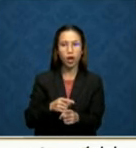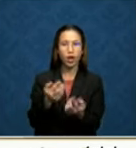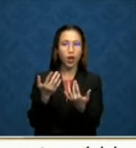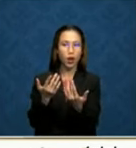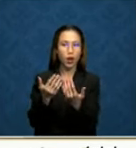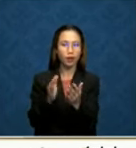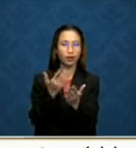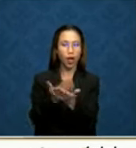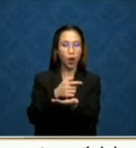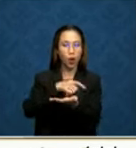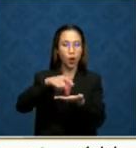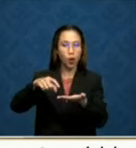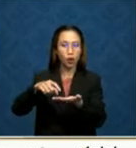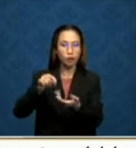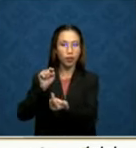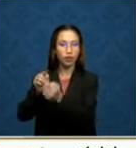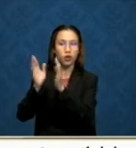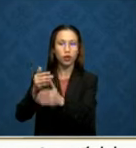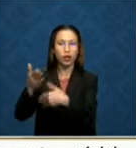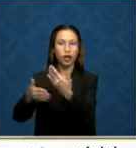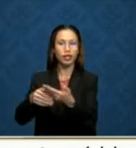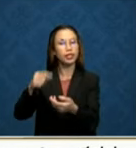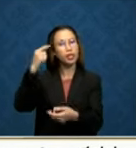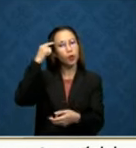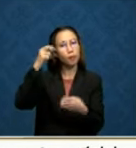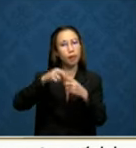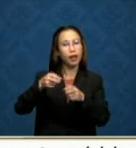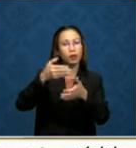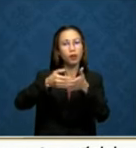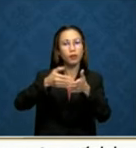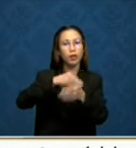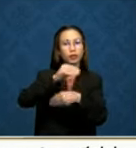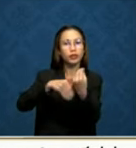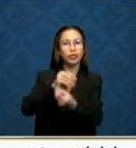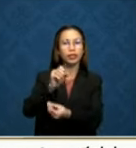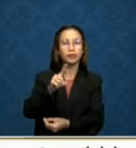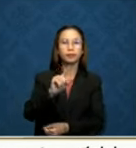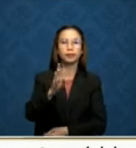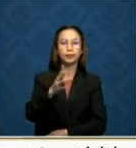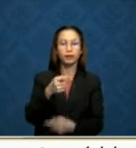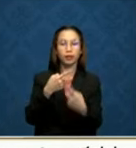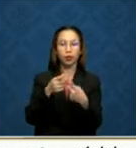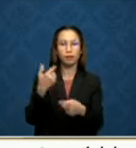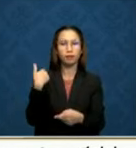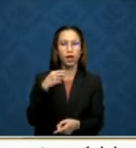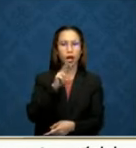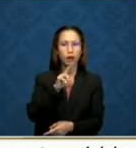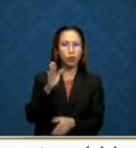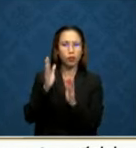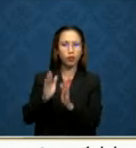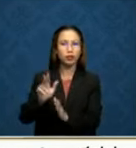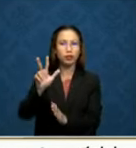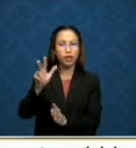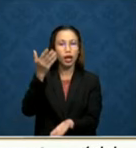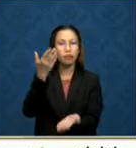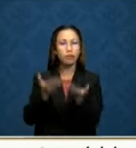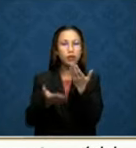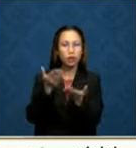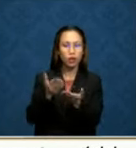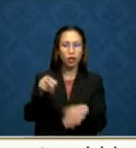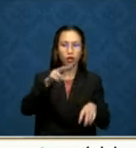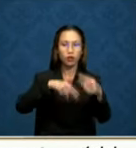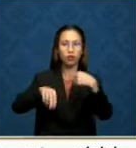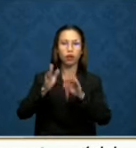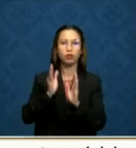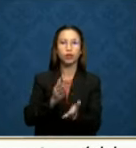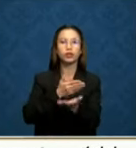งก็ไม่เป็อุปสรรคต่อเศรฐกิจแล้วก็แน่นอนจะมีระบบบคลที่ 3หรอจะมระบบที่ Set default ให้กั